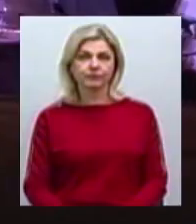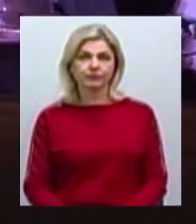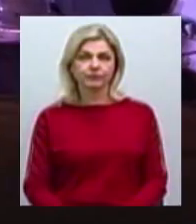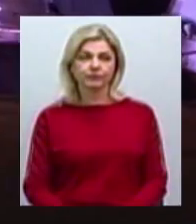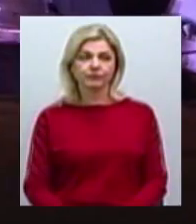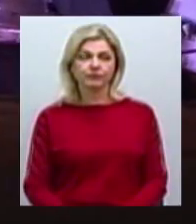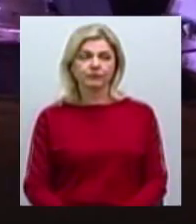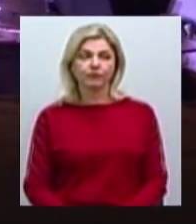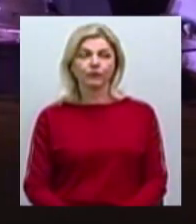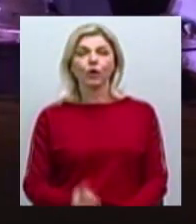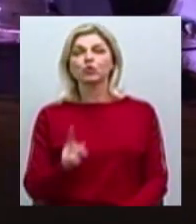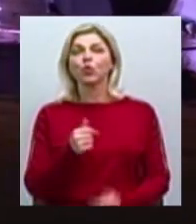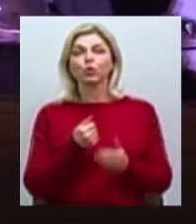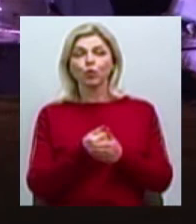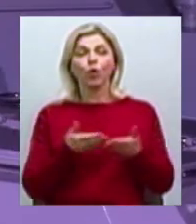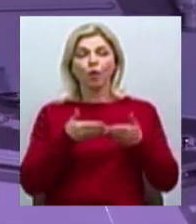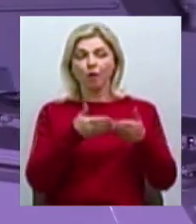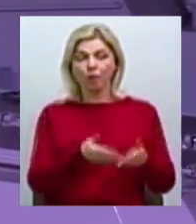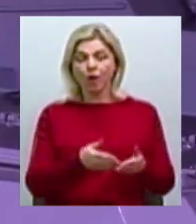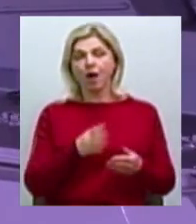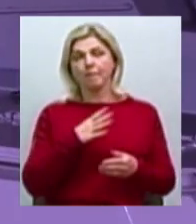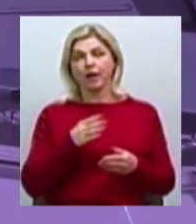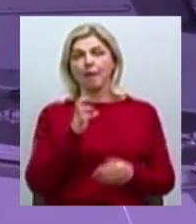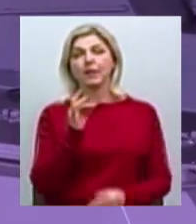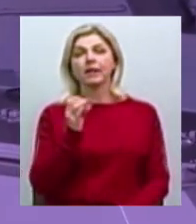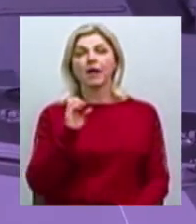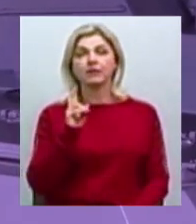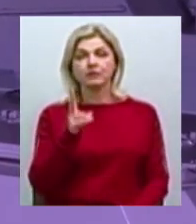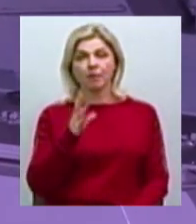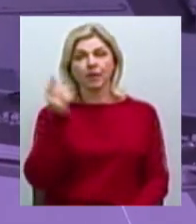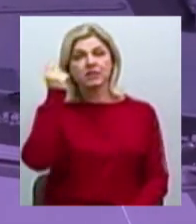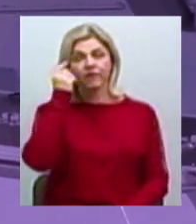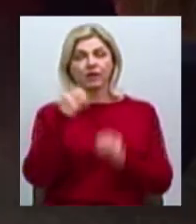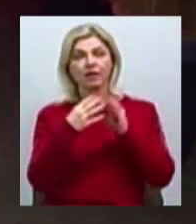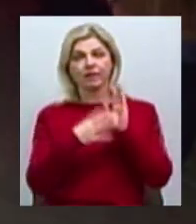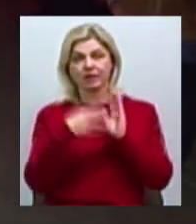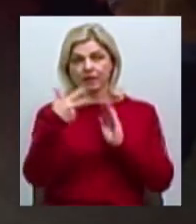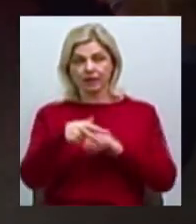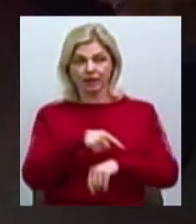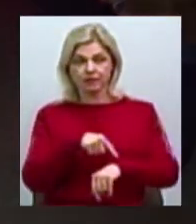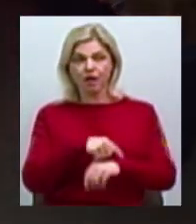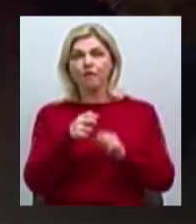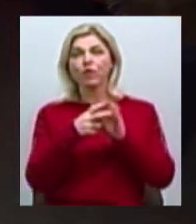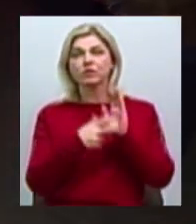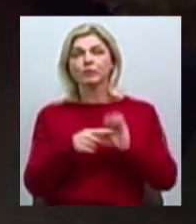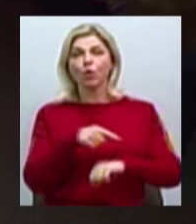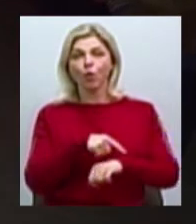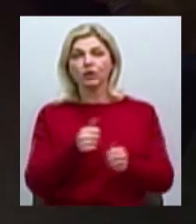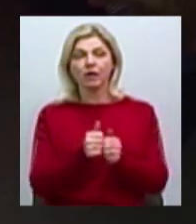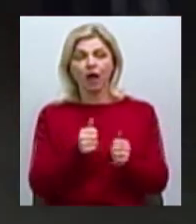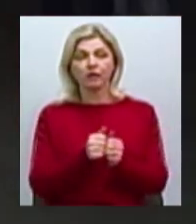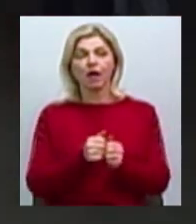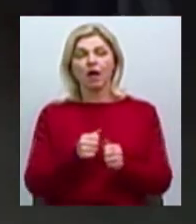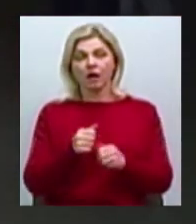Про те, що до акваторії порту зайшов катер «Бердянськ», стало відомо о 19.30. О 18-й годині біля прохідної порту